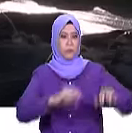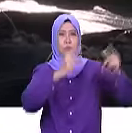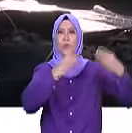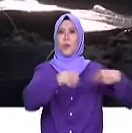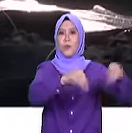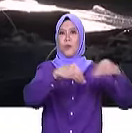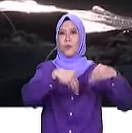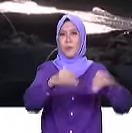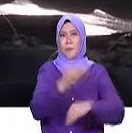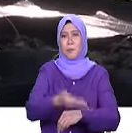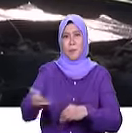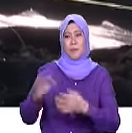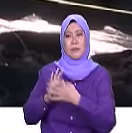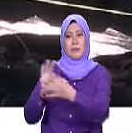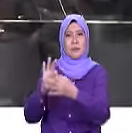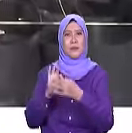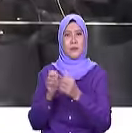jualan dengan kerjasama FEDA.